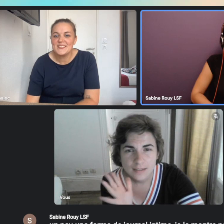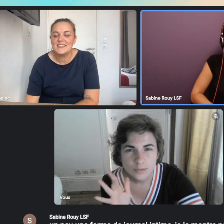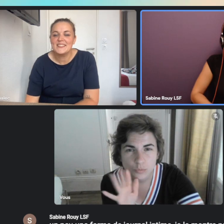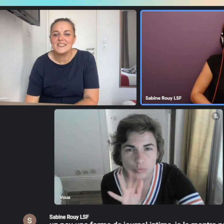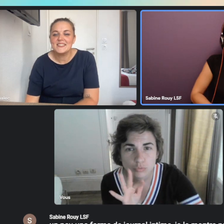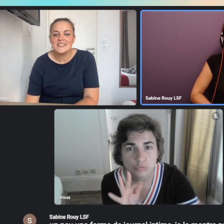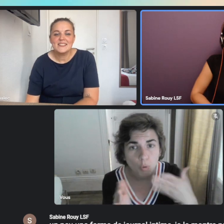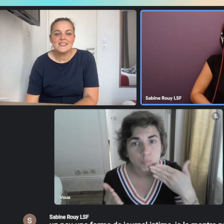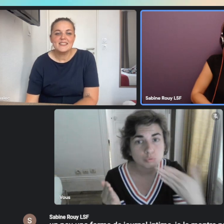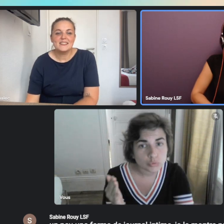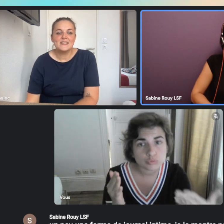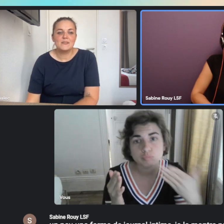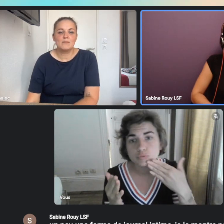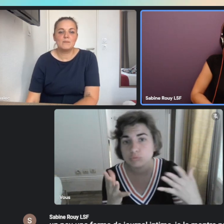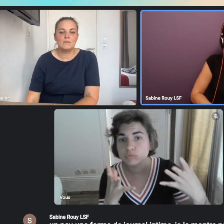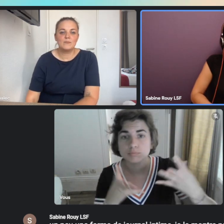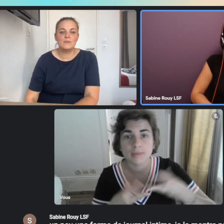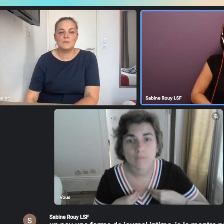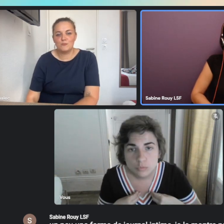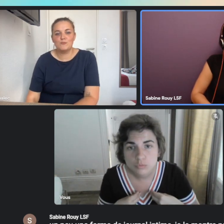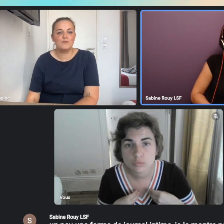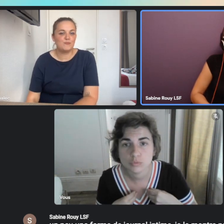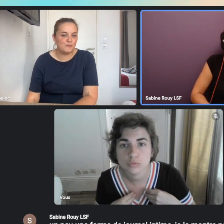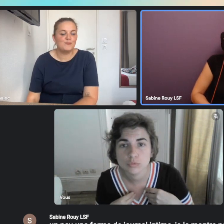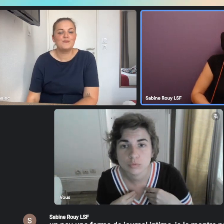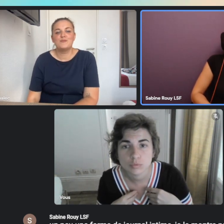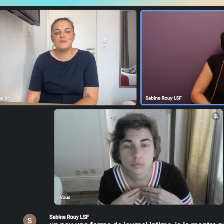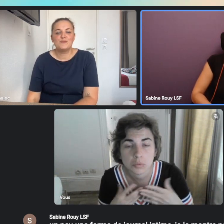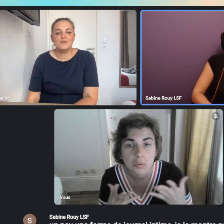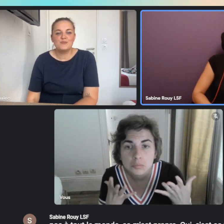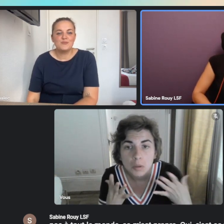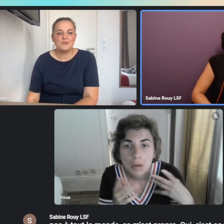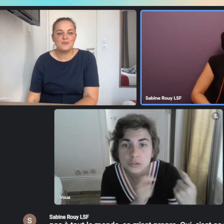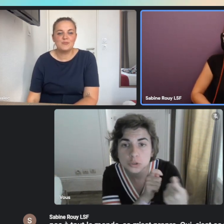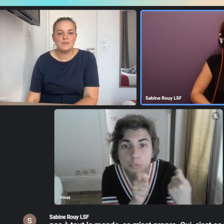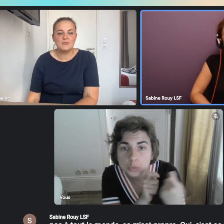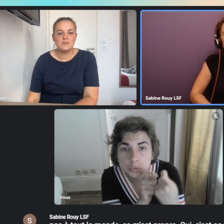Alors, je regarde. Alors, donc il y a des personnes qui disent